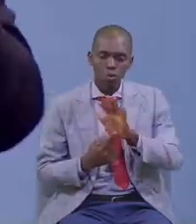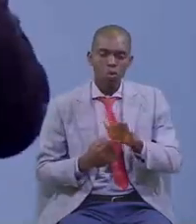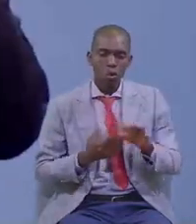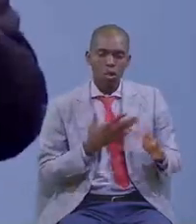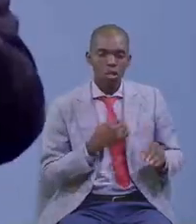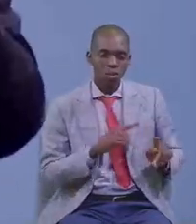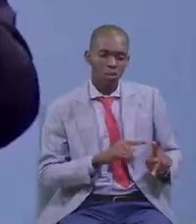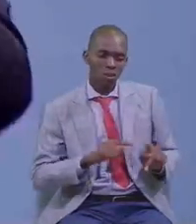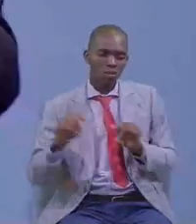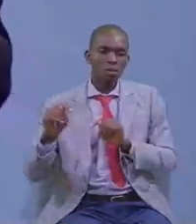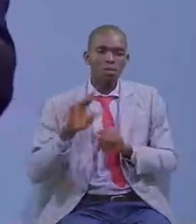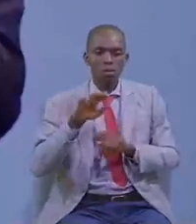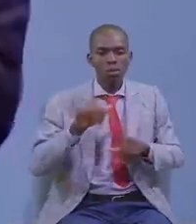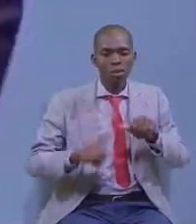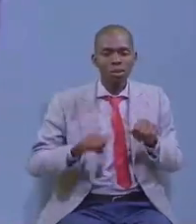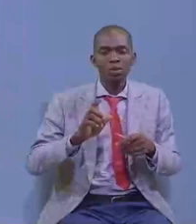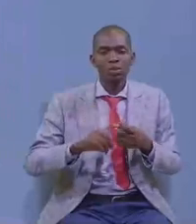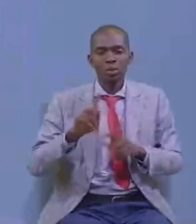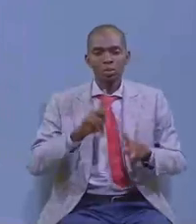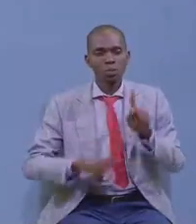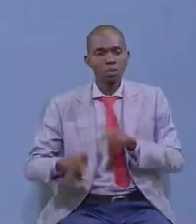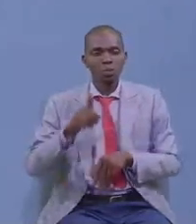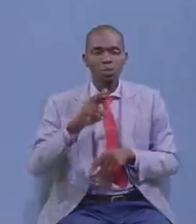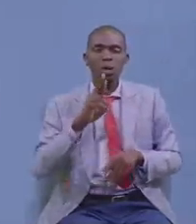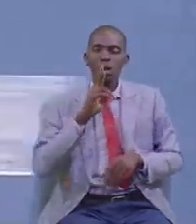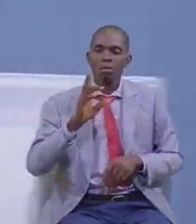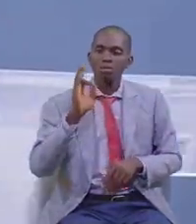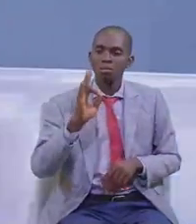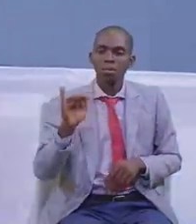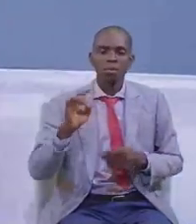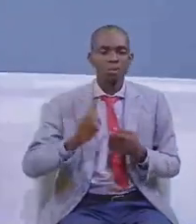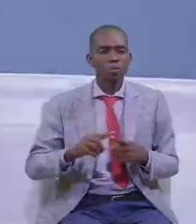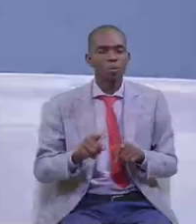tu vas transmettre et transférer l'incertitude à ceux que tu parles.